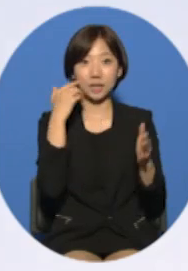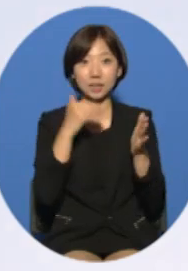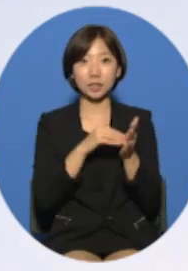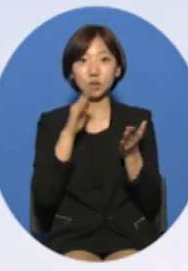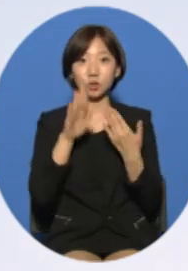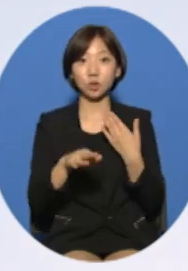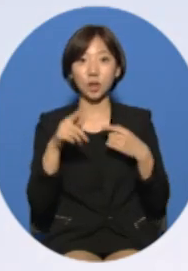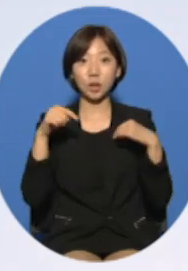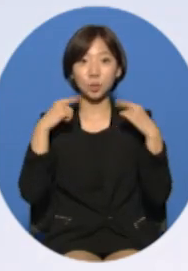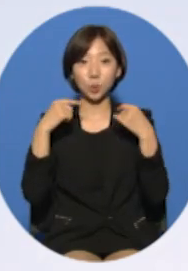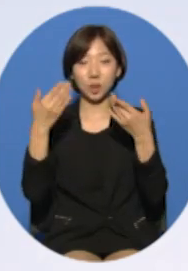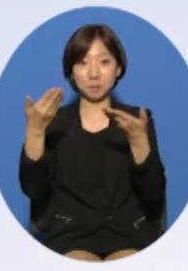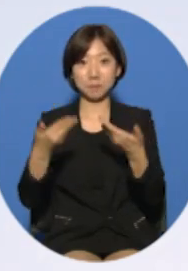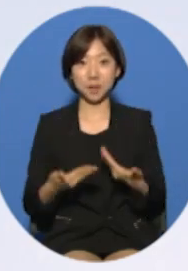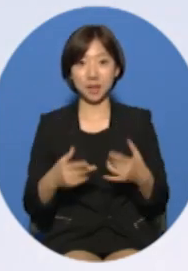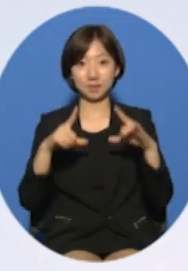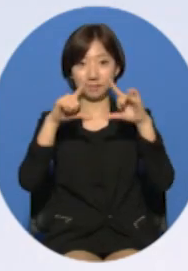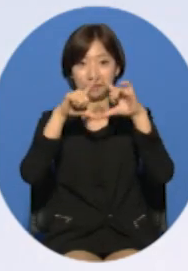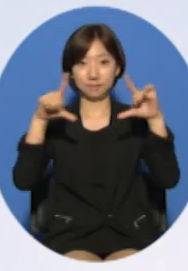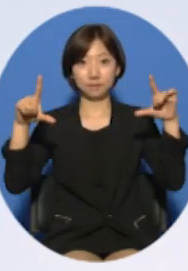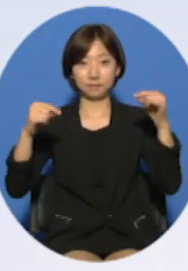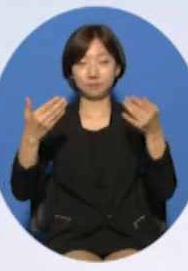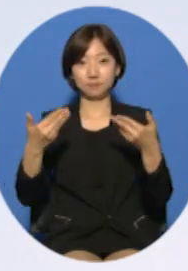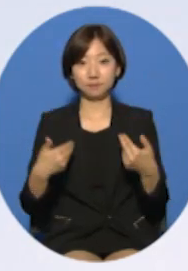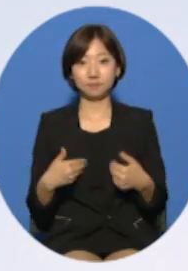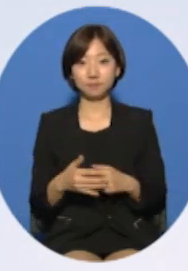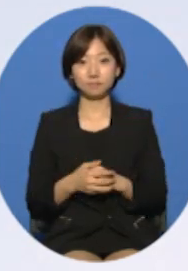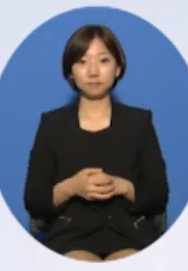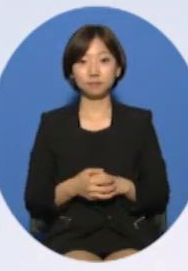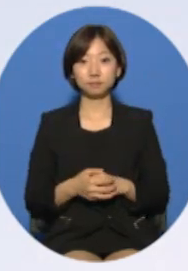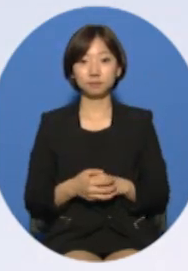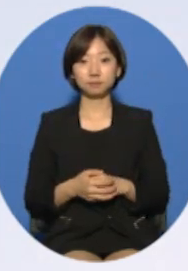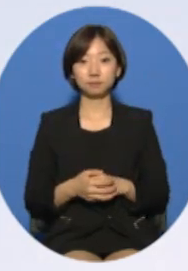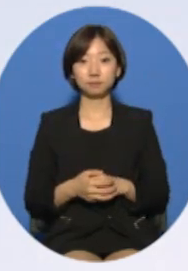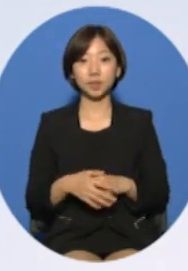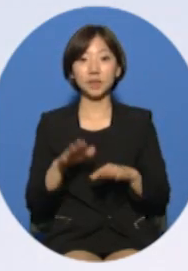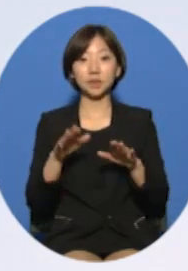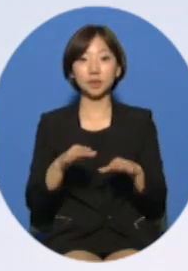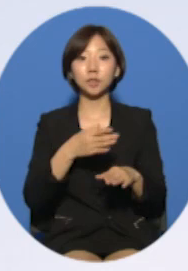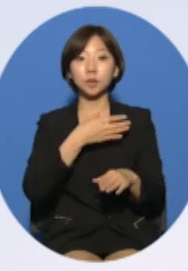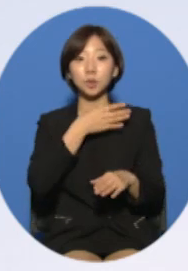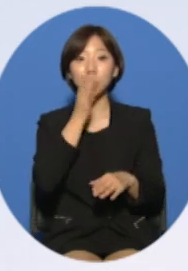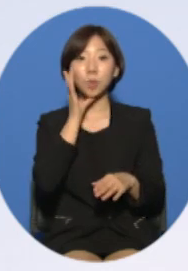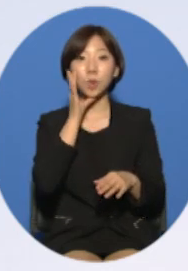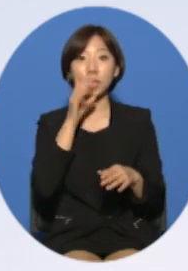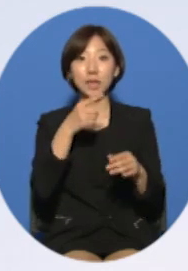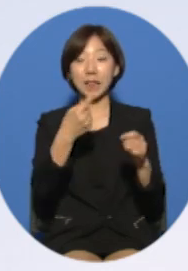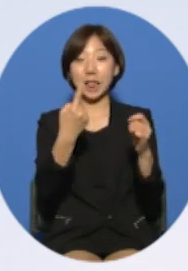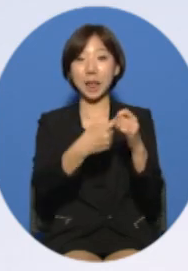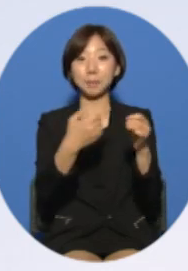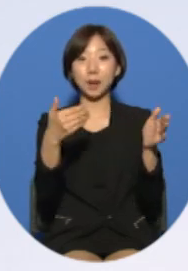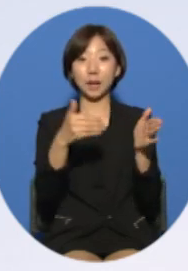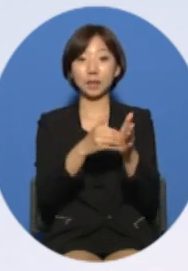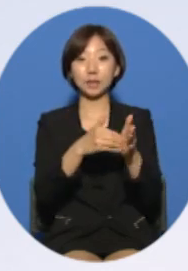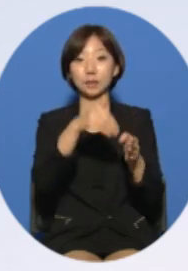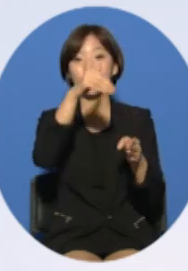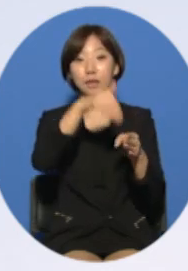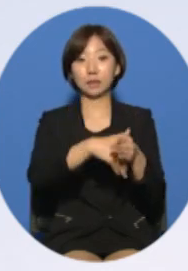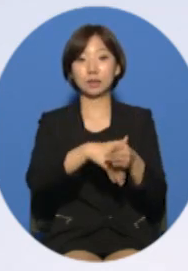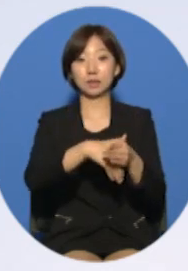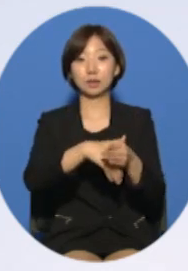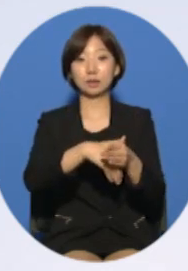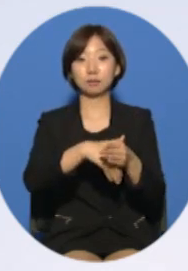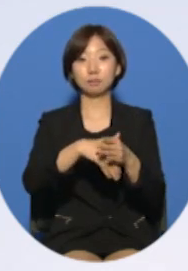받습니까? 투표용지를 받죠. 투표용지를 받죠. 네, 네. 예, 저쪽에 있는 분은 지금 어르신 제일 먼저 했던 분은 지금 벌써 마치고 네. 투표함에 넣고 지금